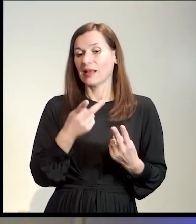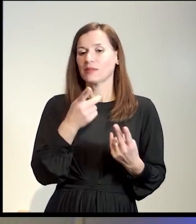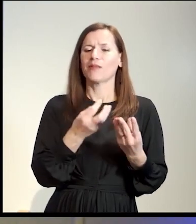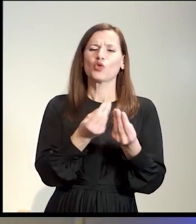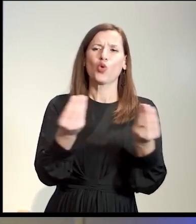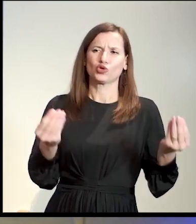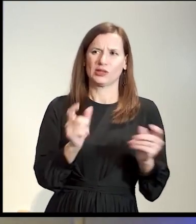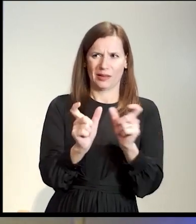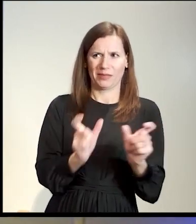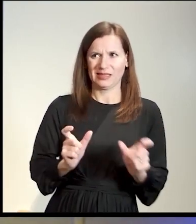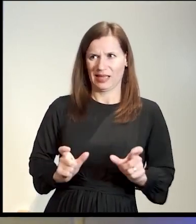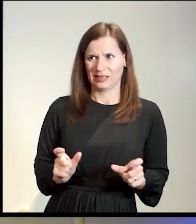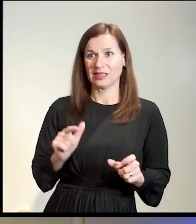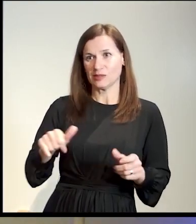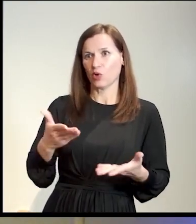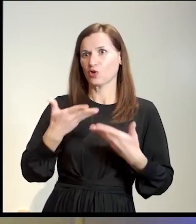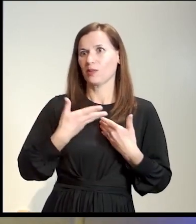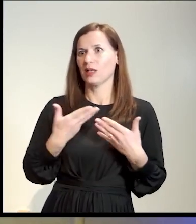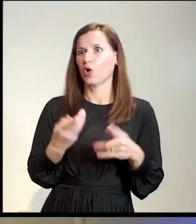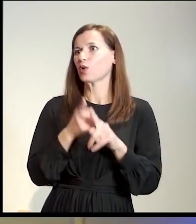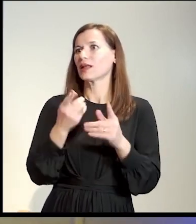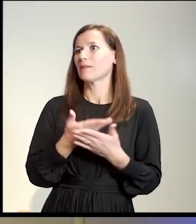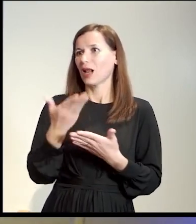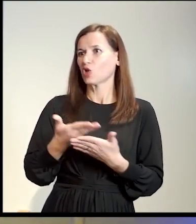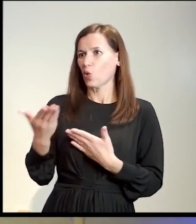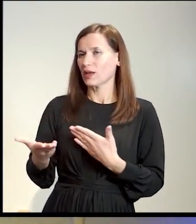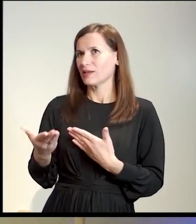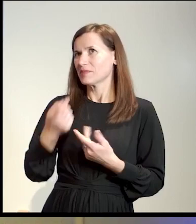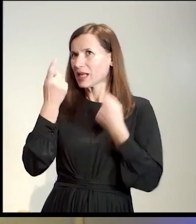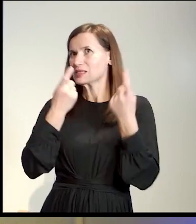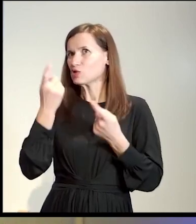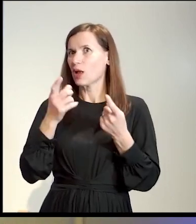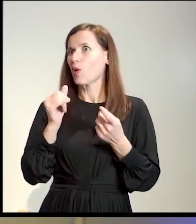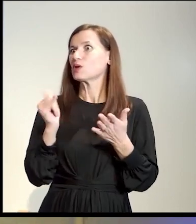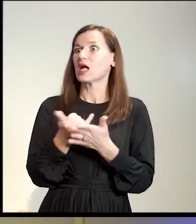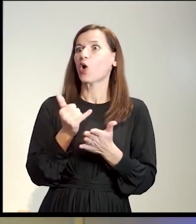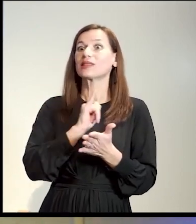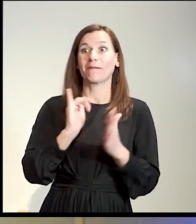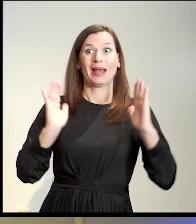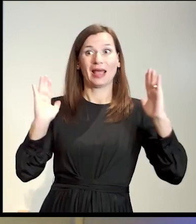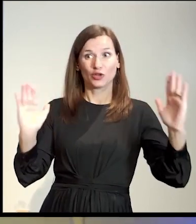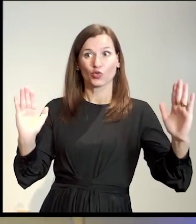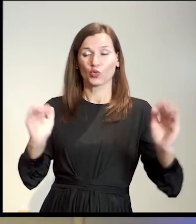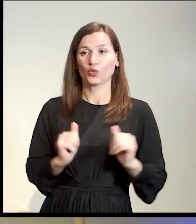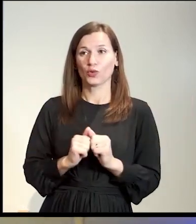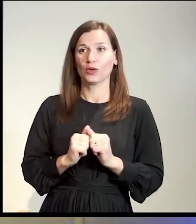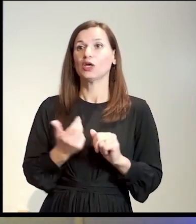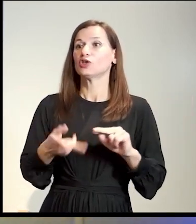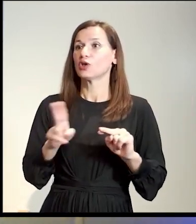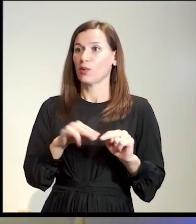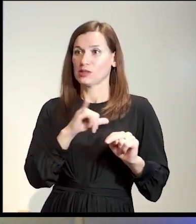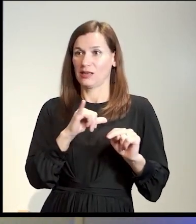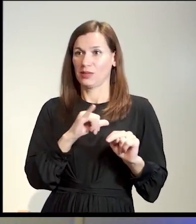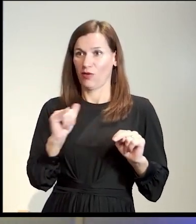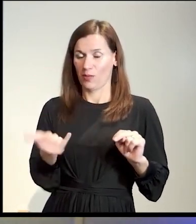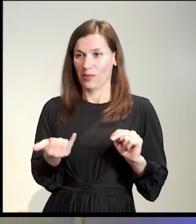kot predlogi, pred nami odvija celotno leto. In kar je še bolj zanimivo, se mi zdi, jaz